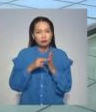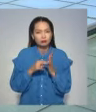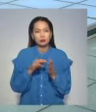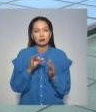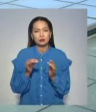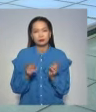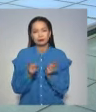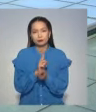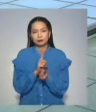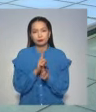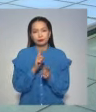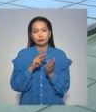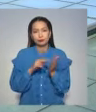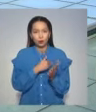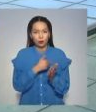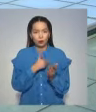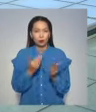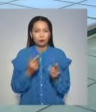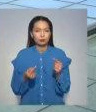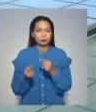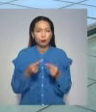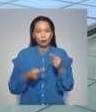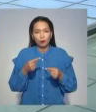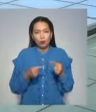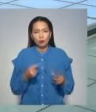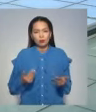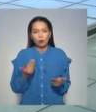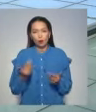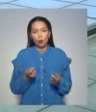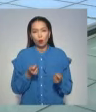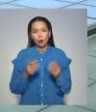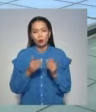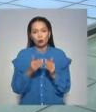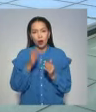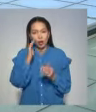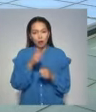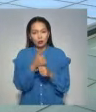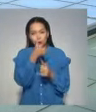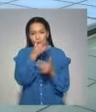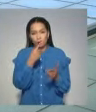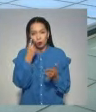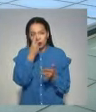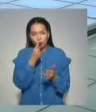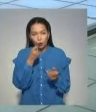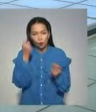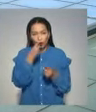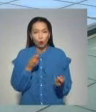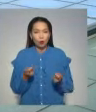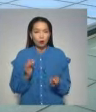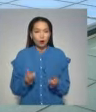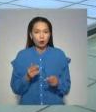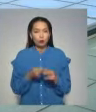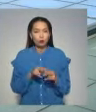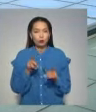частности, в случае разногласий между жильцами касаемо управления домом, акиматы смогут на год определять управляющие компании, которые